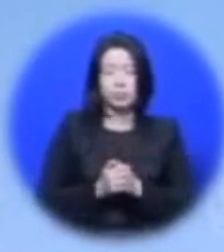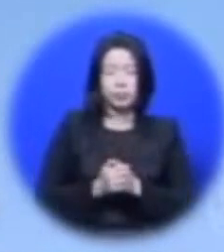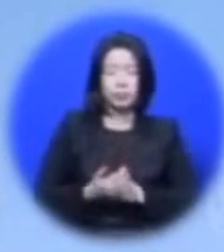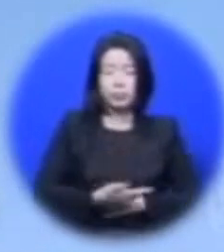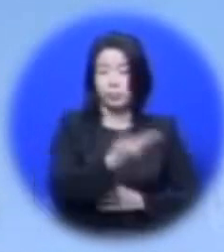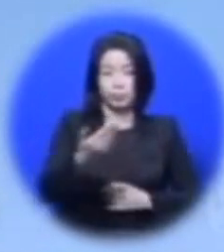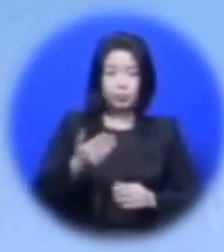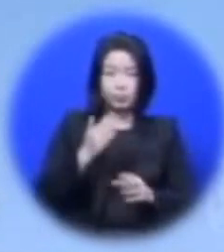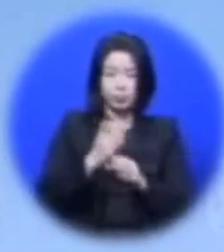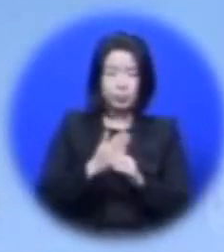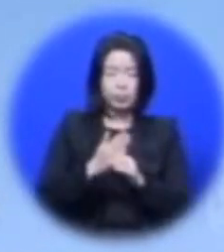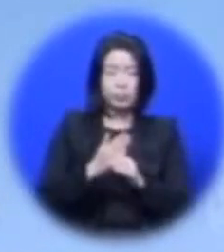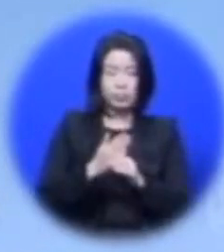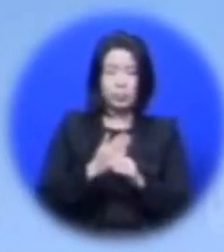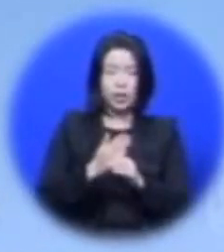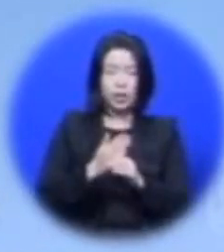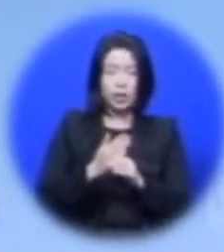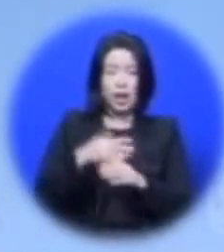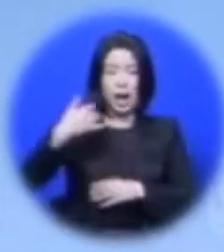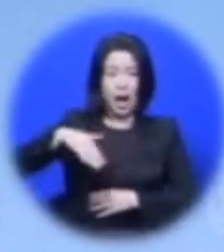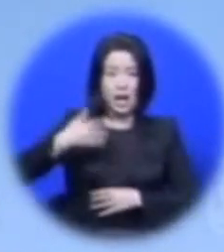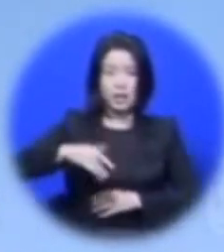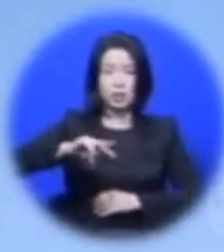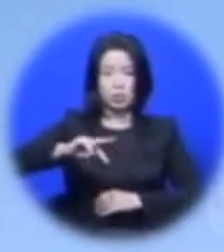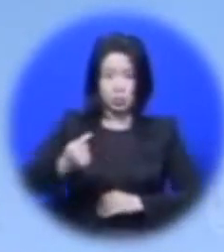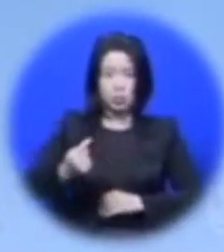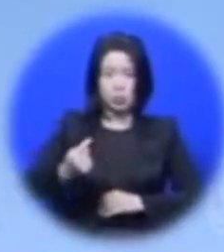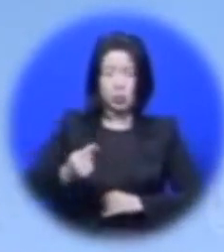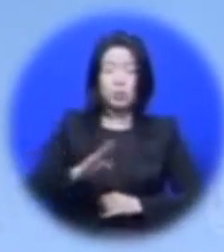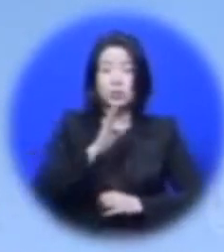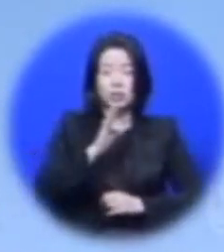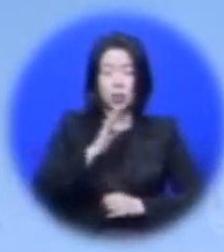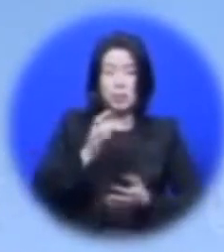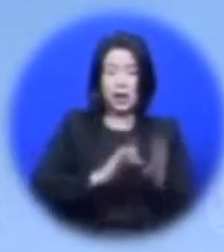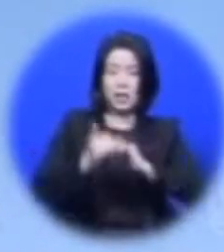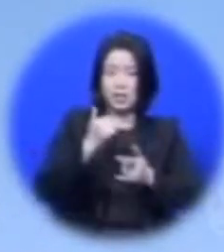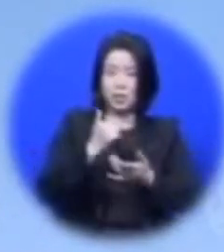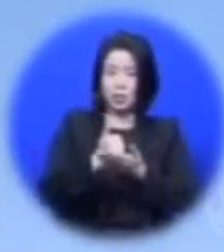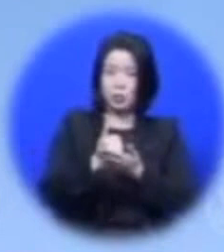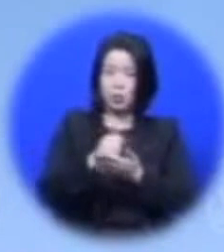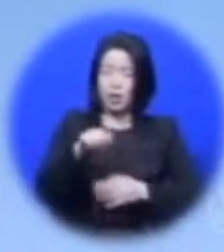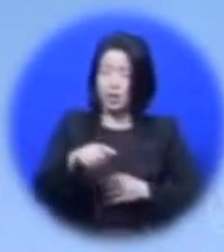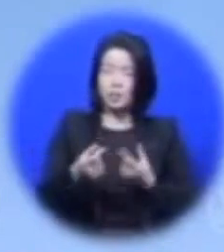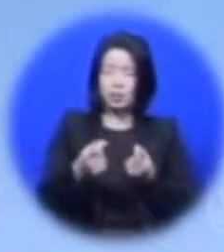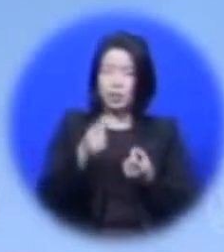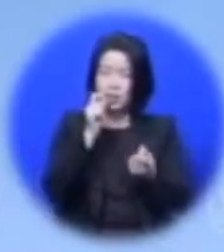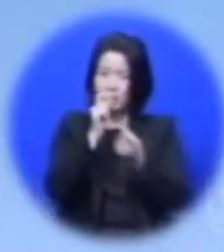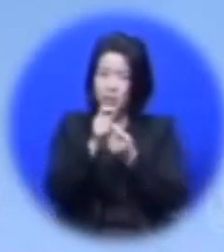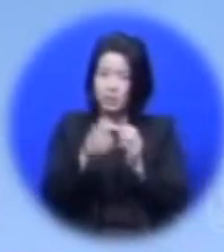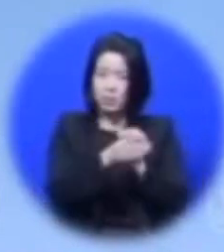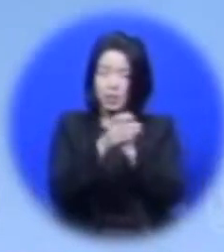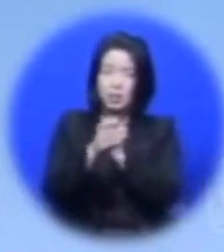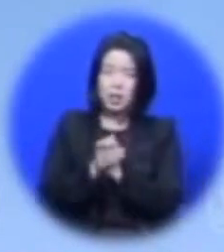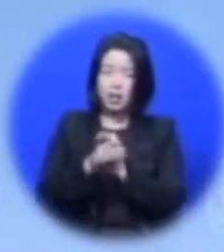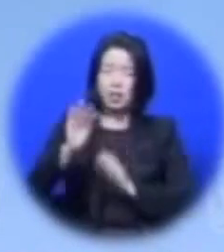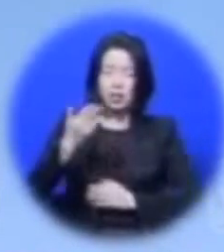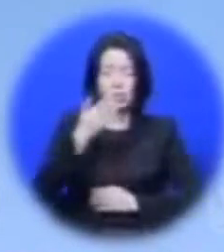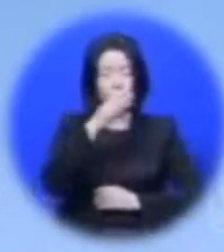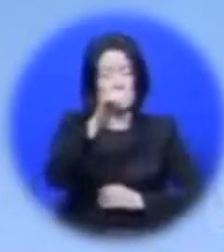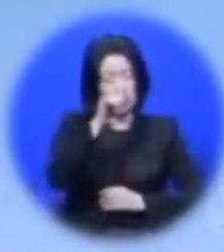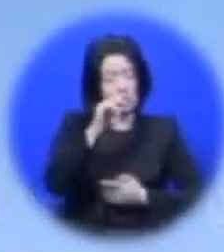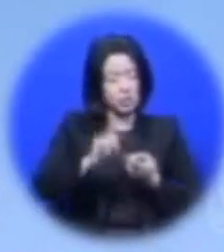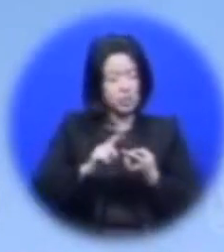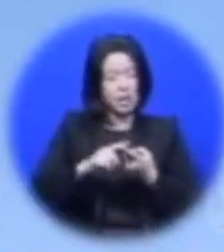여러분 중에는 아직도 정말 예수님과 그렇게 친밀히 사귀게 될 수 있을지,